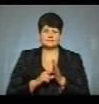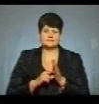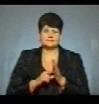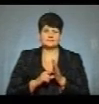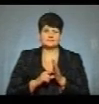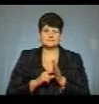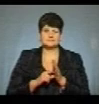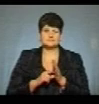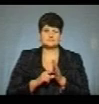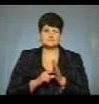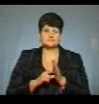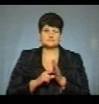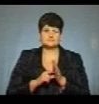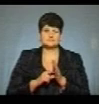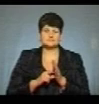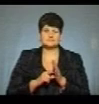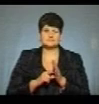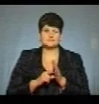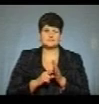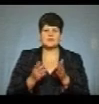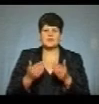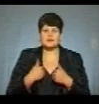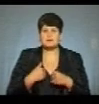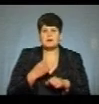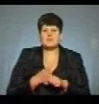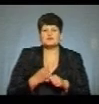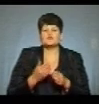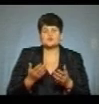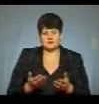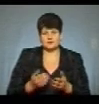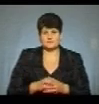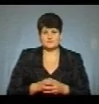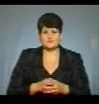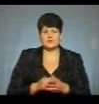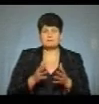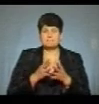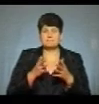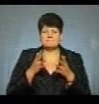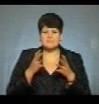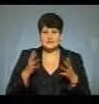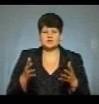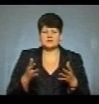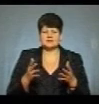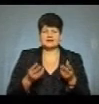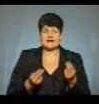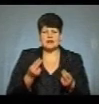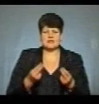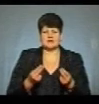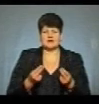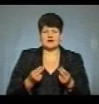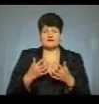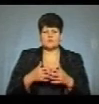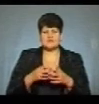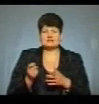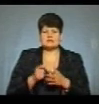на розтяжку, звичайно, посадили. По яких ми працюємо, скажімо так. Більшість нелегальних гральних автоматів, вони закриті. Але